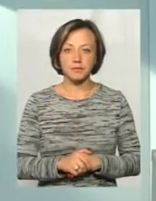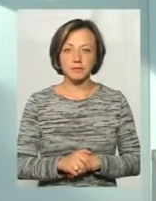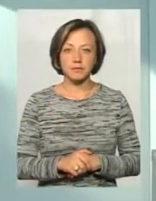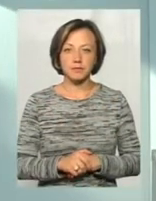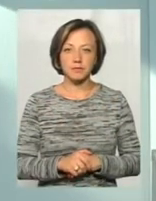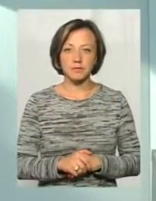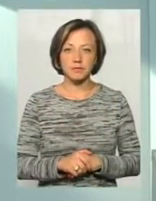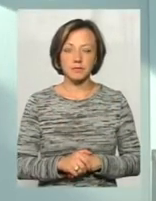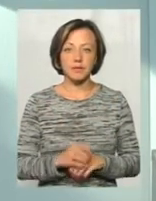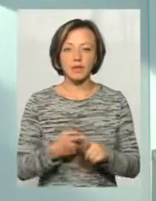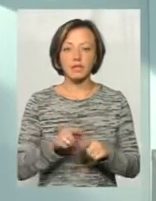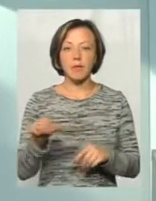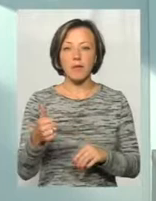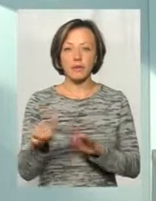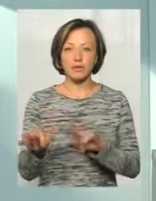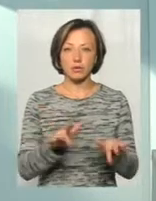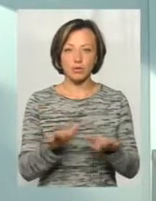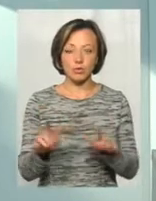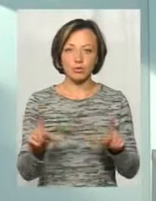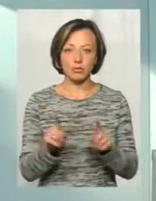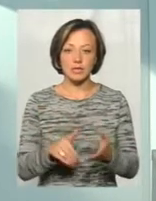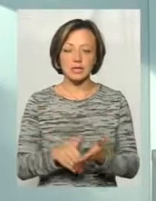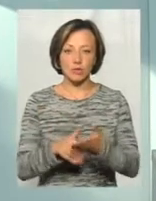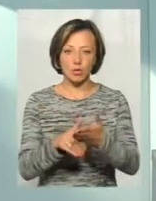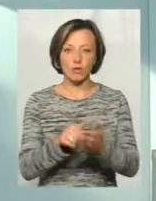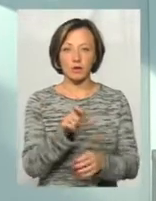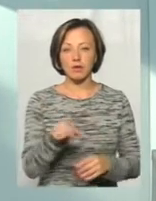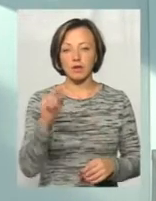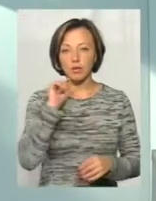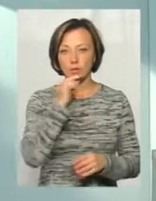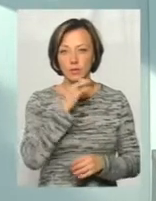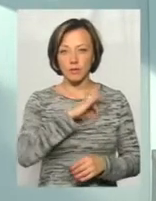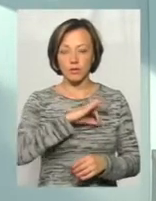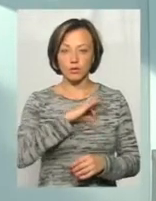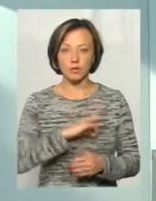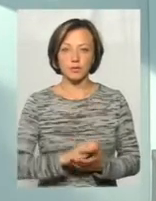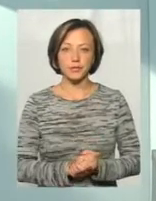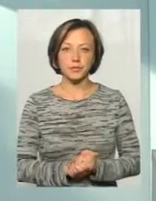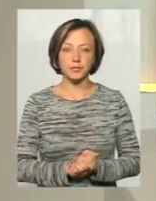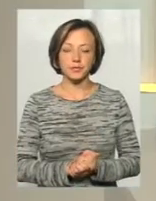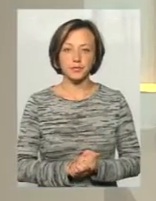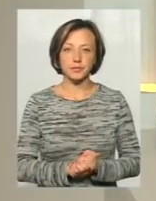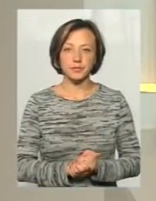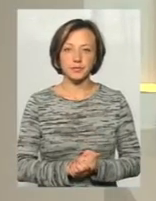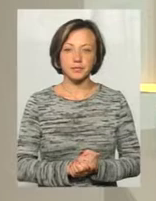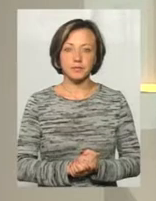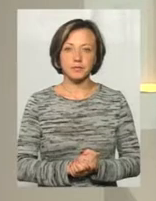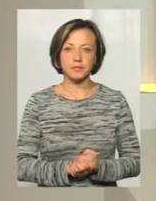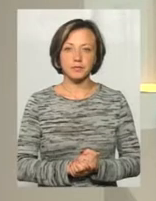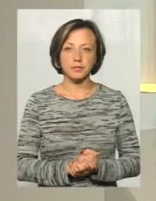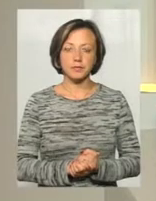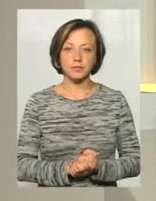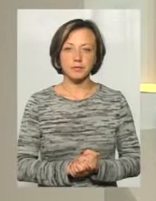крок для того, щоб, скажімо так, стимулювати населення до економного витрачання. Я вас переб'ю, пане Вадим, у нас